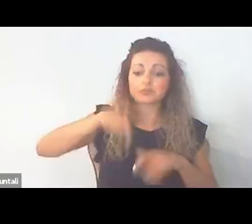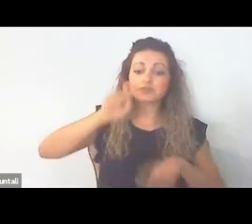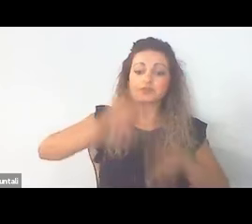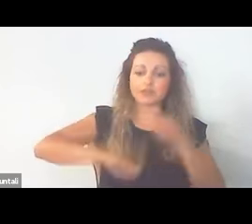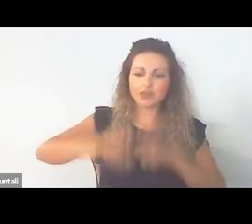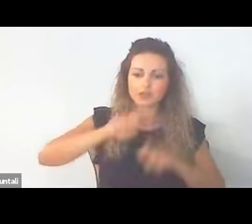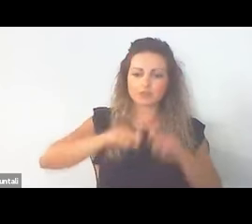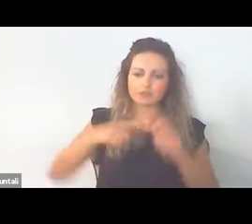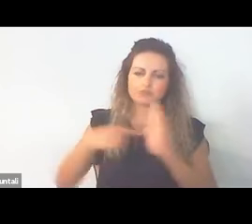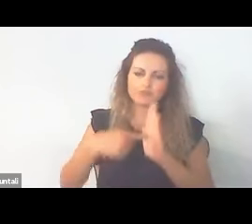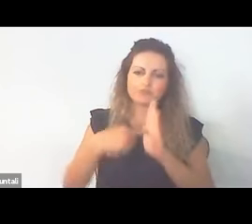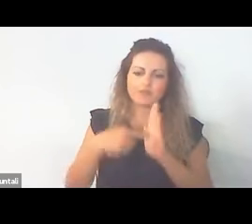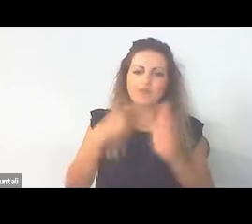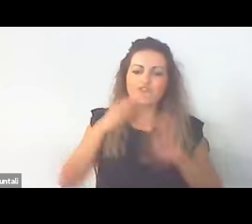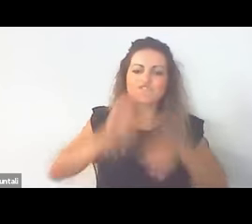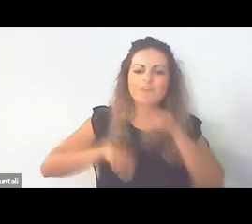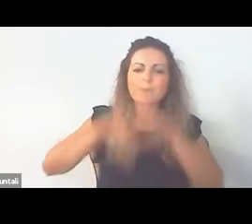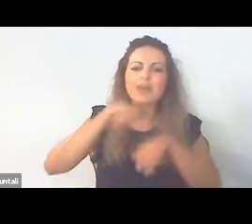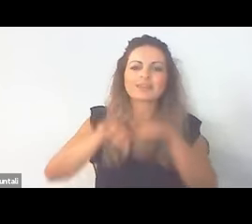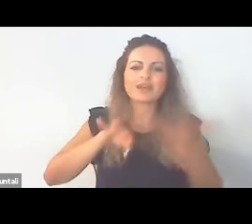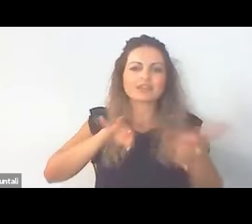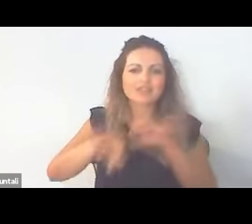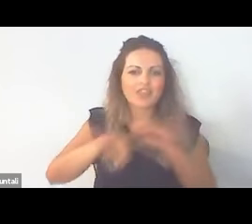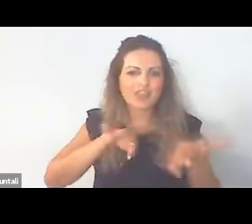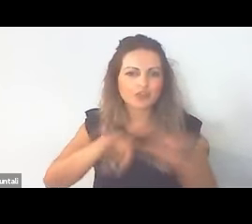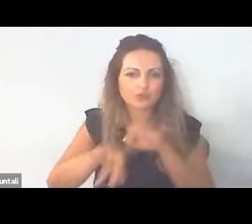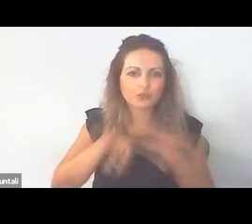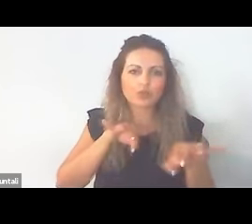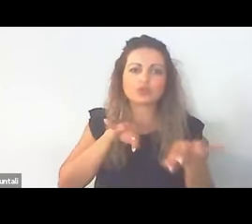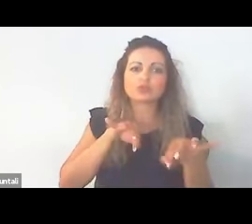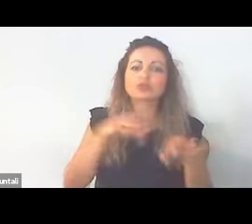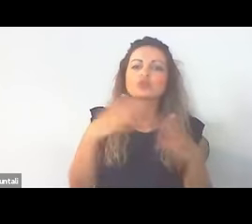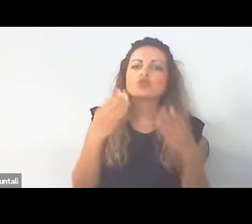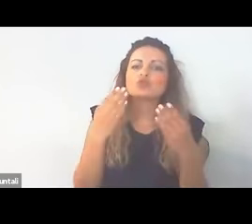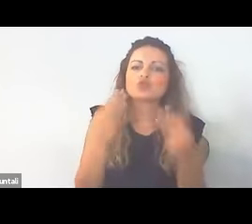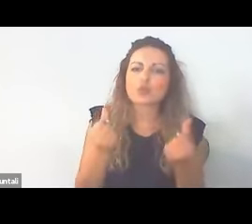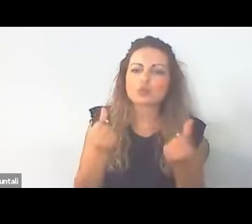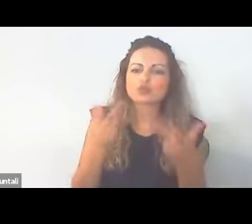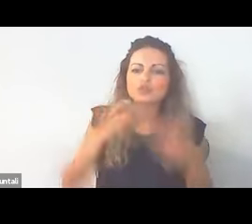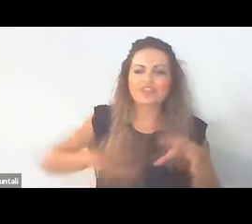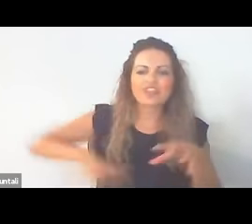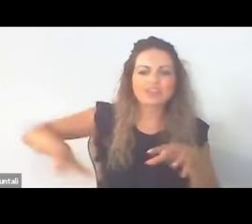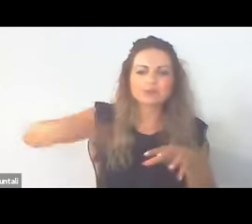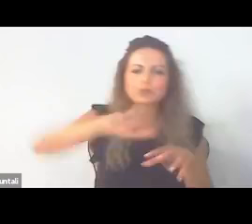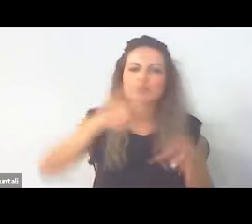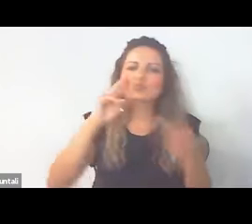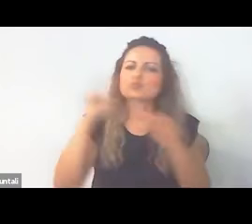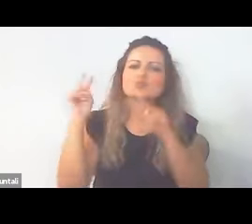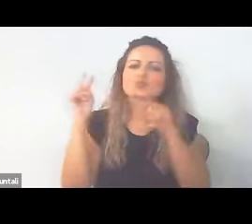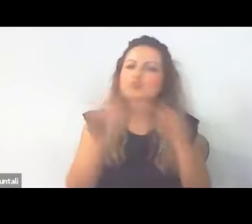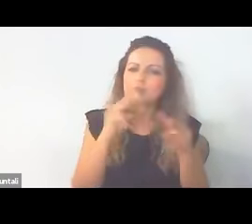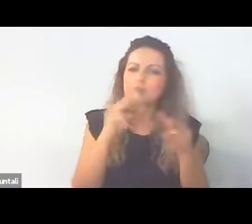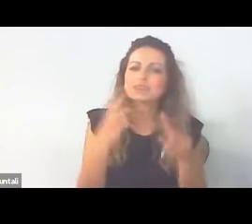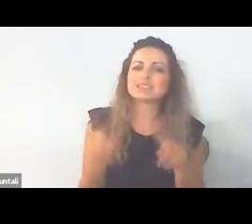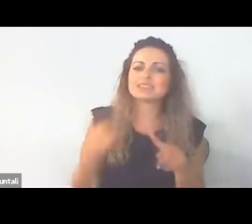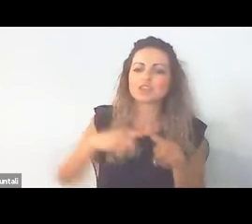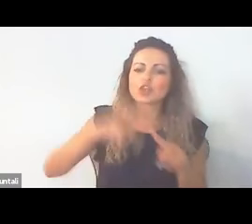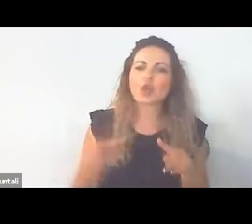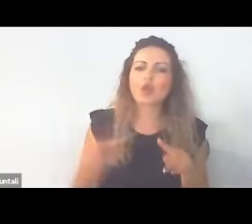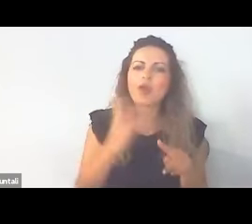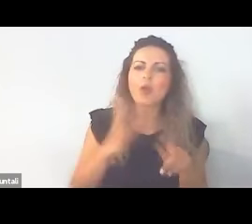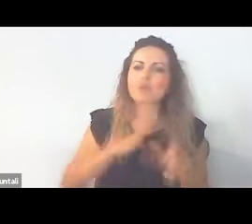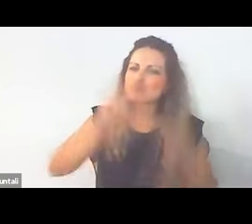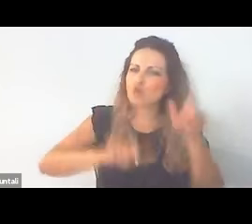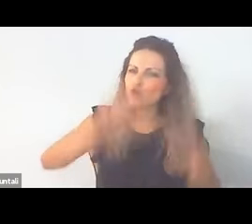στρατηγικής παρέμβασης, τον τρόπο απεύθυνσης στους θεσμούς, αλλά και τις συνέργειες μεταξύ των οργανώσεων της κοινωνίας των πολιτών, καθώς και